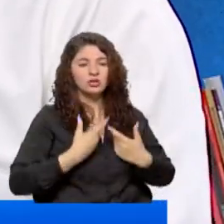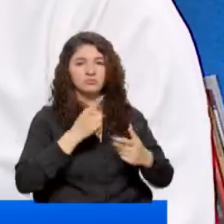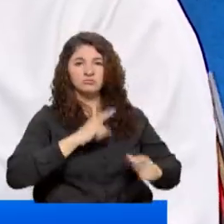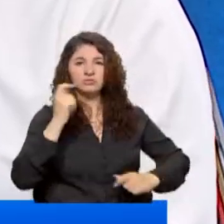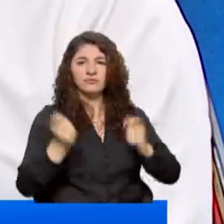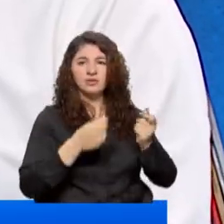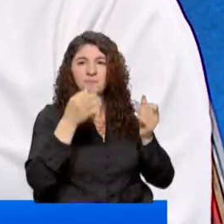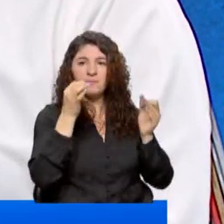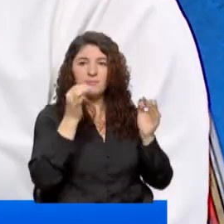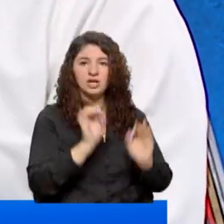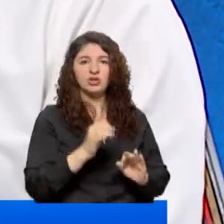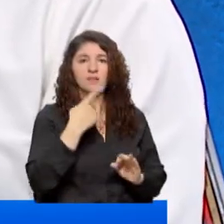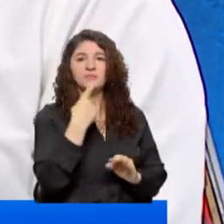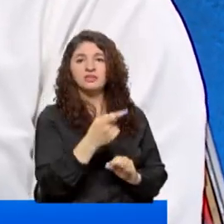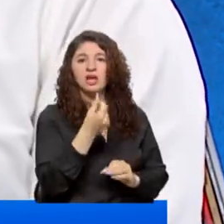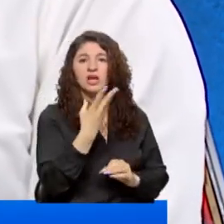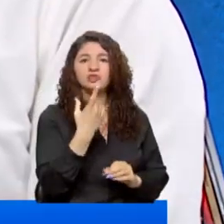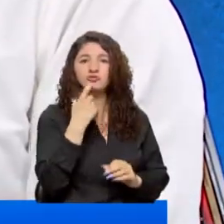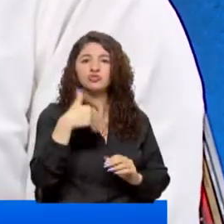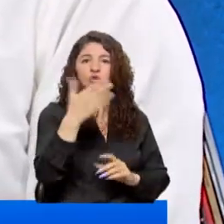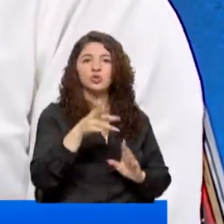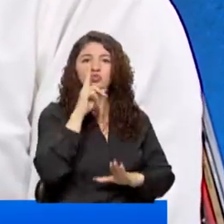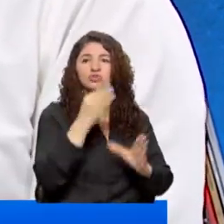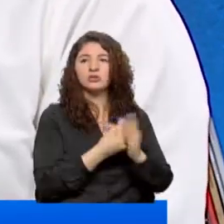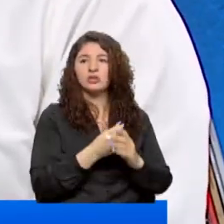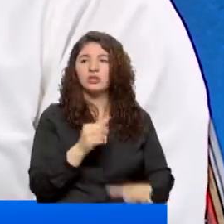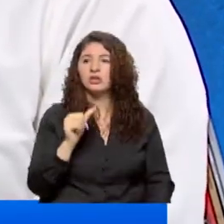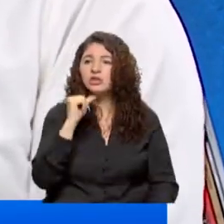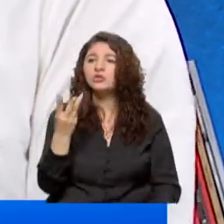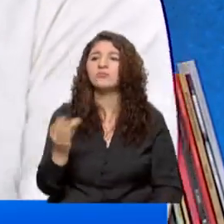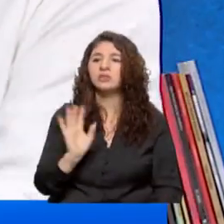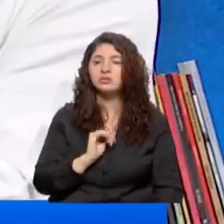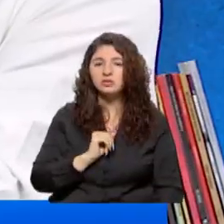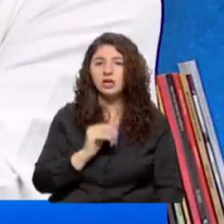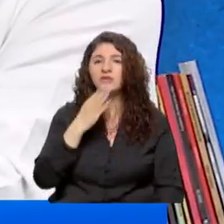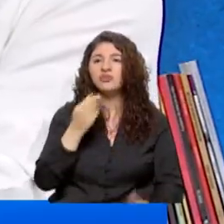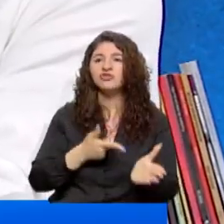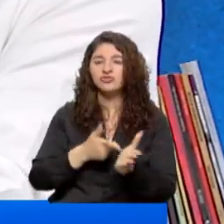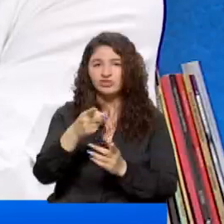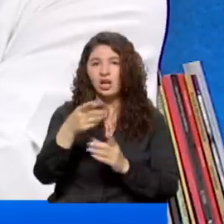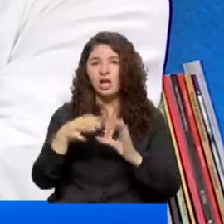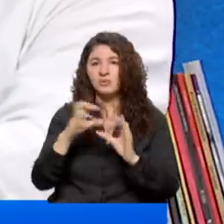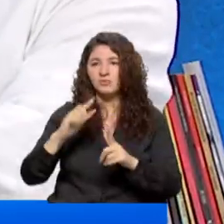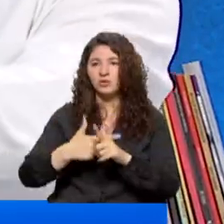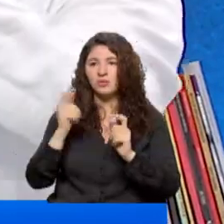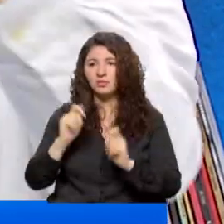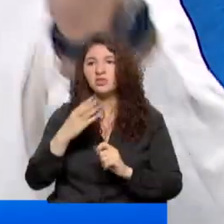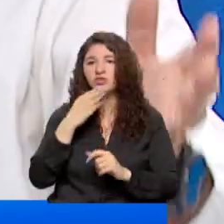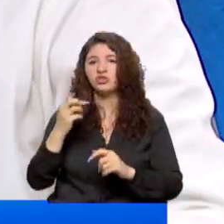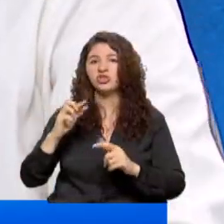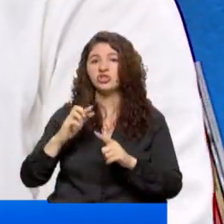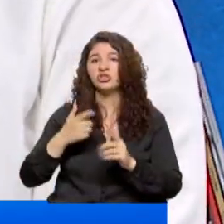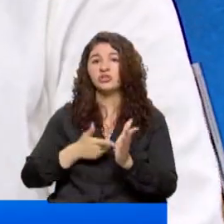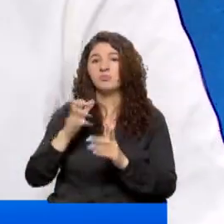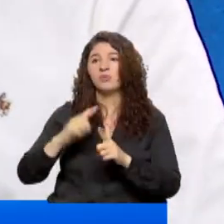seferberliği başlatalım desek kaç yıldır sonuç alırız Hiç sonuç olamazsınız bakın genç çiftçilerle ilgili bir proje yapıldı genç